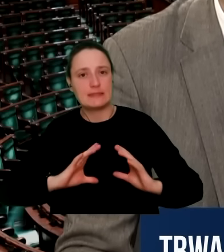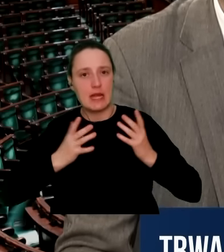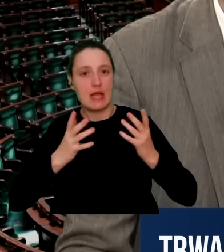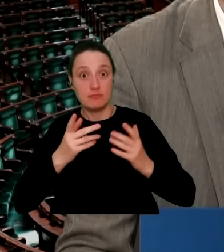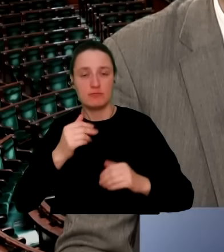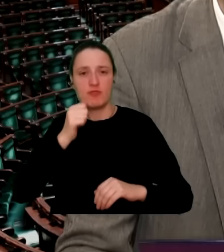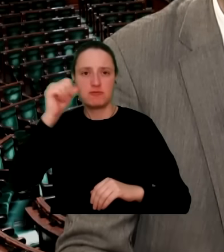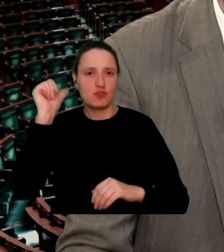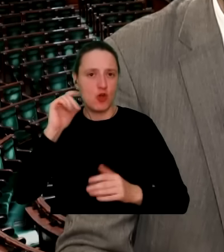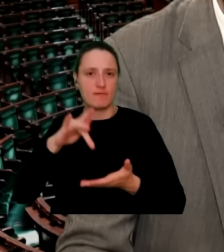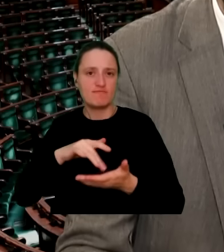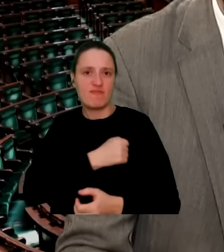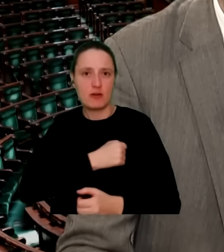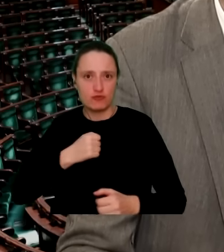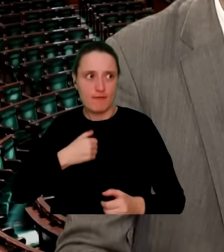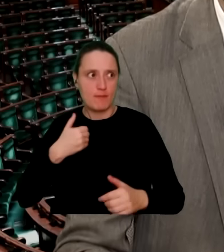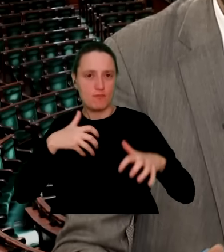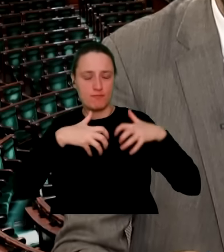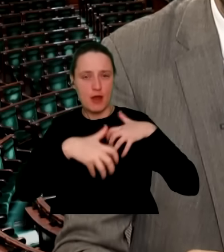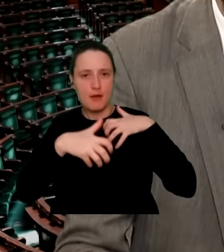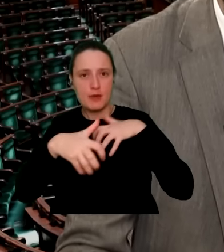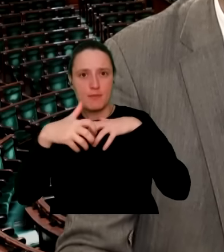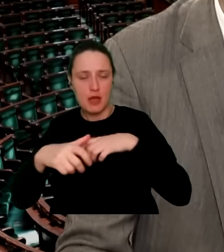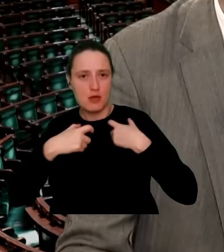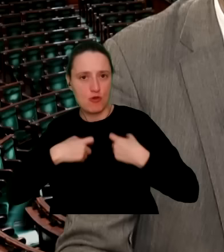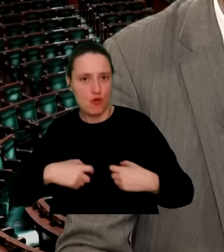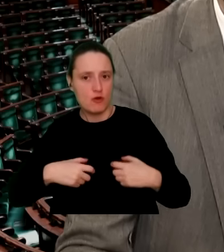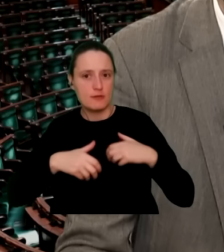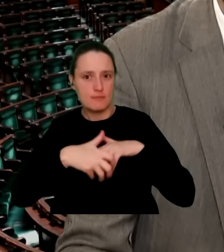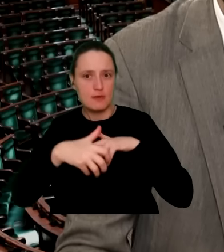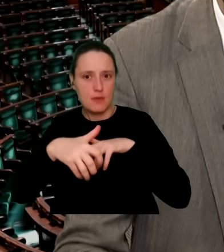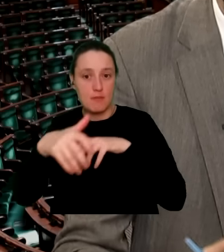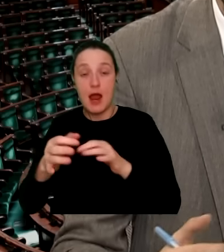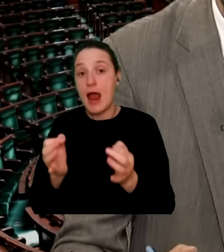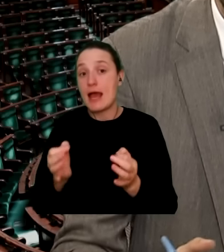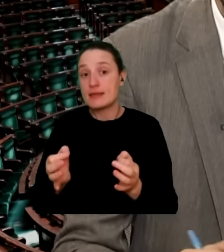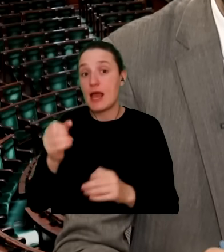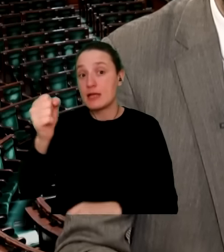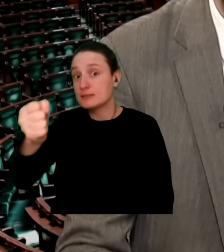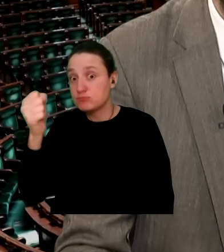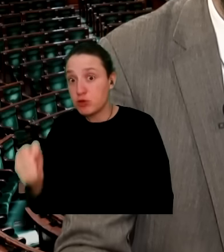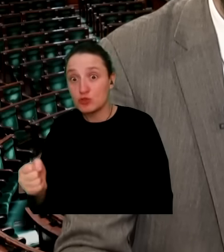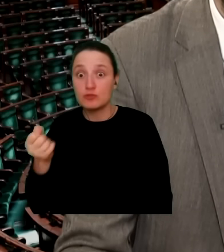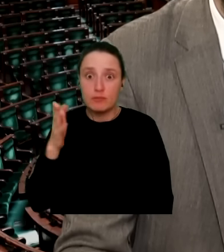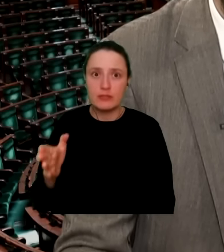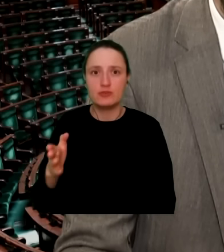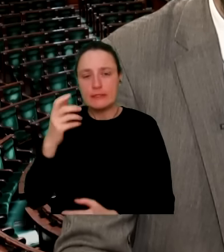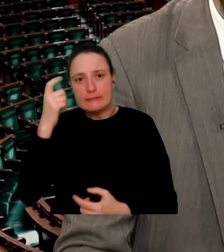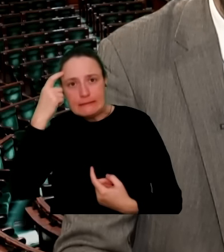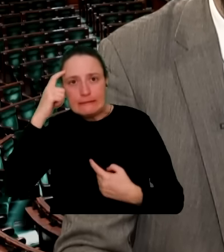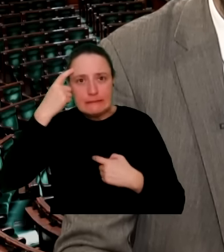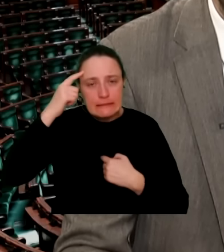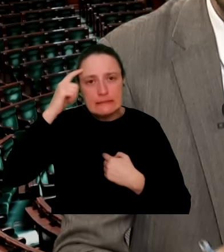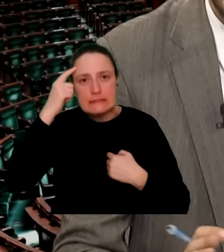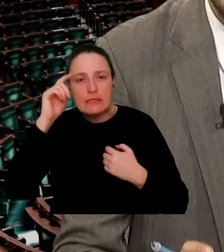przeszła duża manifestacja rolnicza, a teraz posłowie będą się biedzić, a rząd będzie próbował, zdaniem